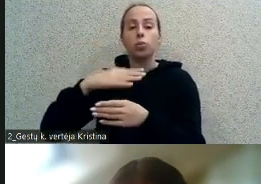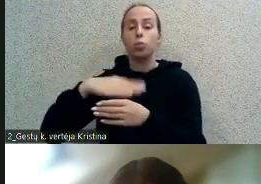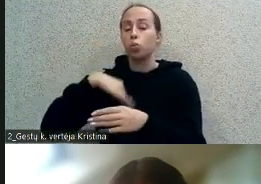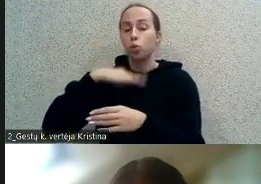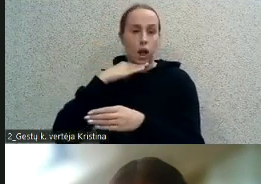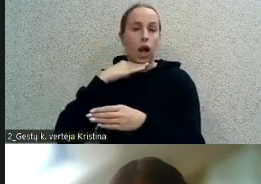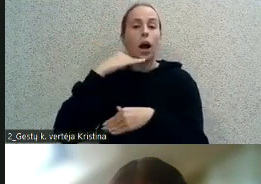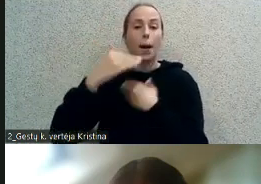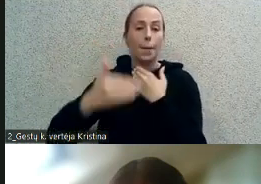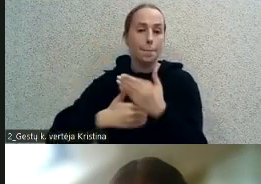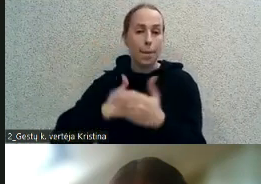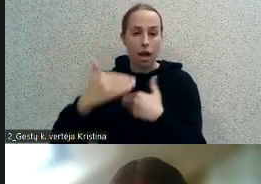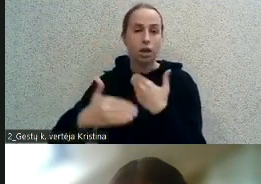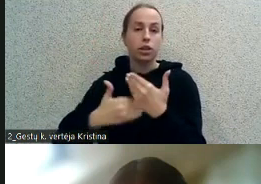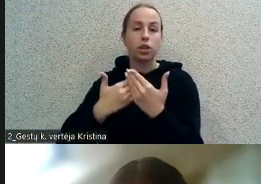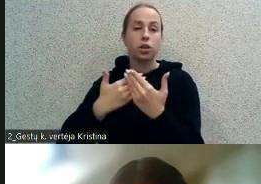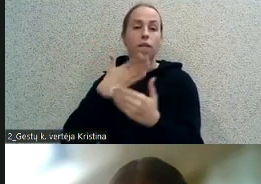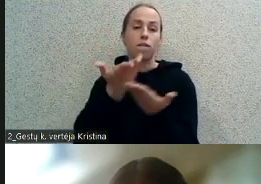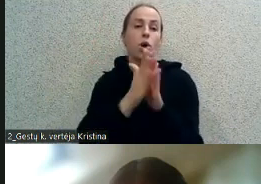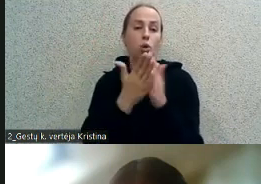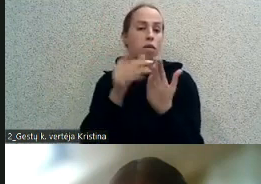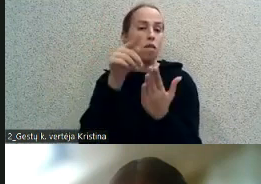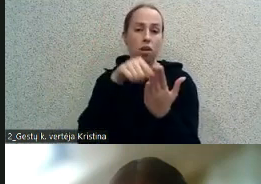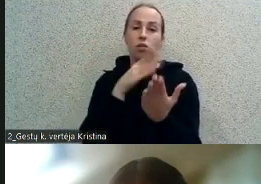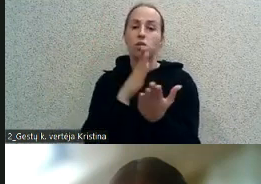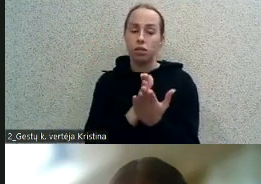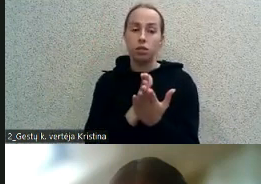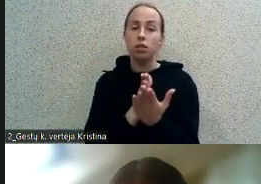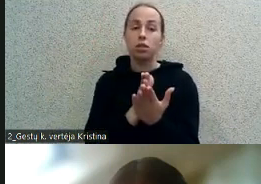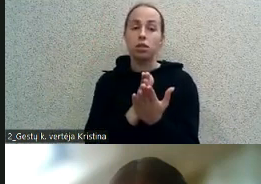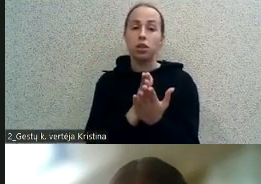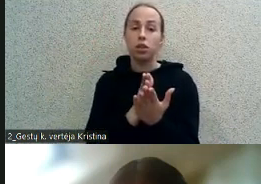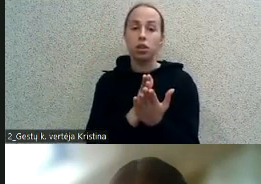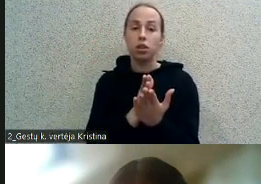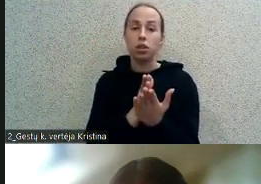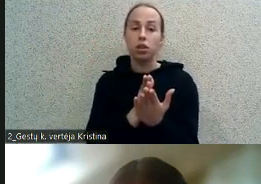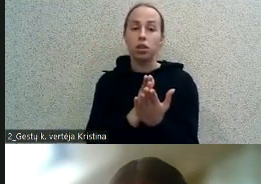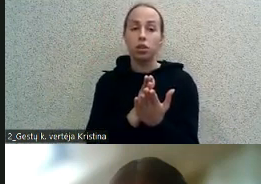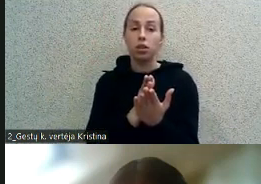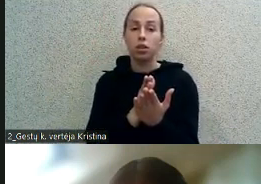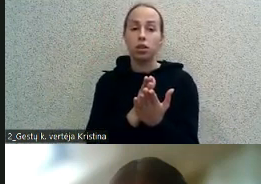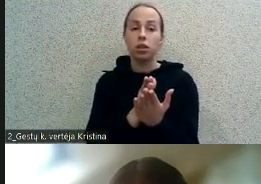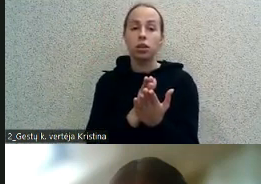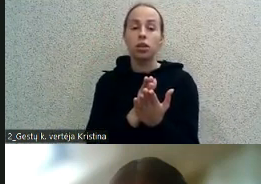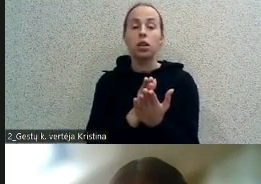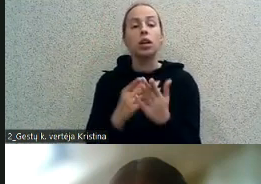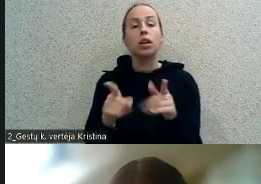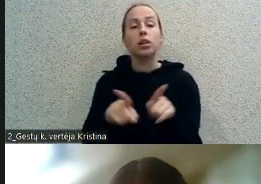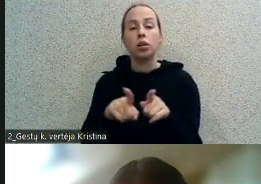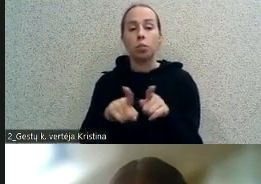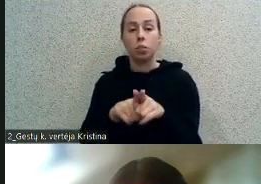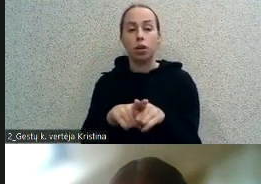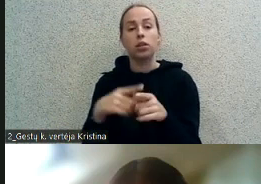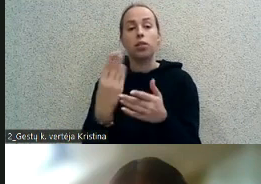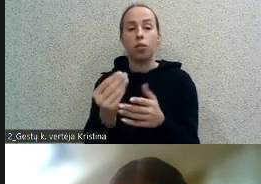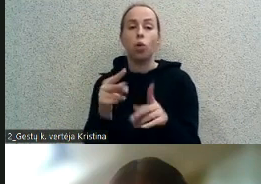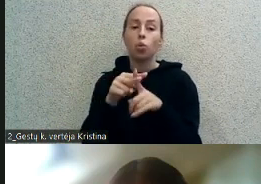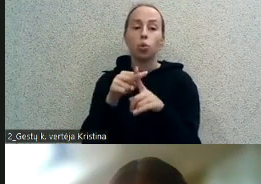medžiagos, kuri yra pateikta vadovėliuose ir kuri yra pateikta pratybų